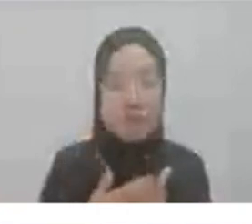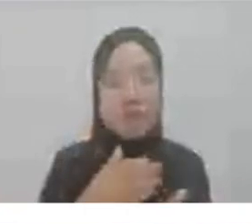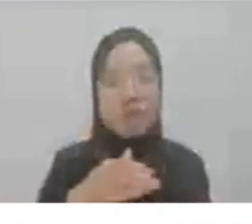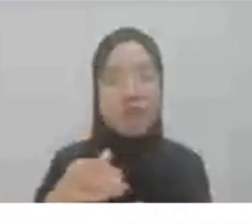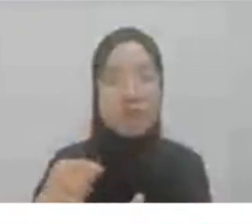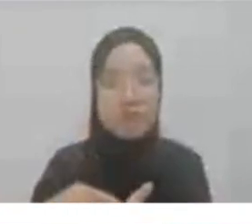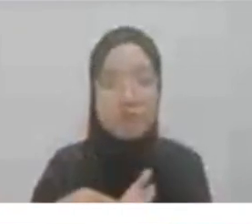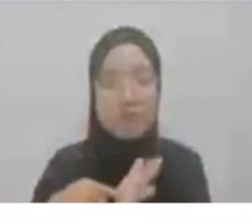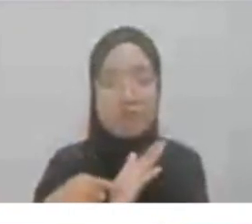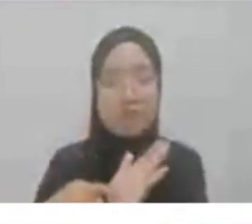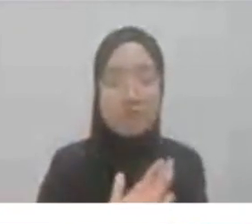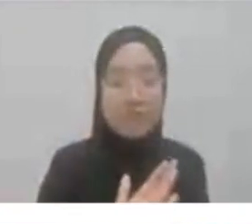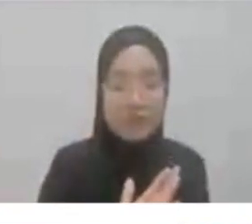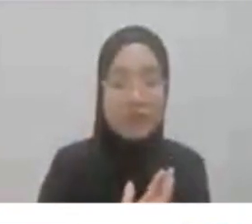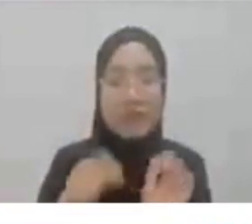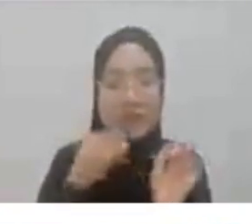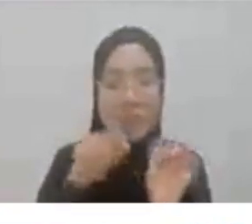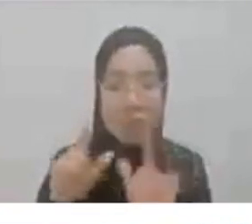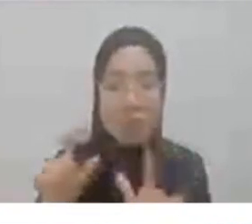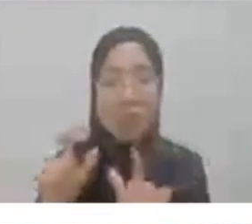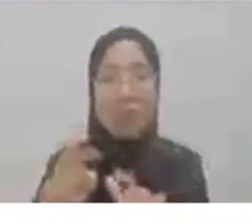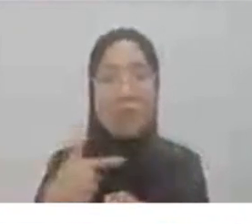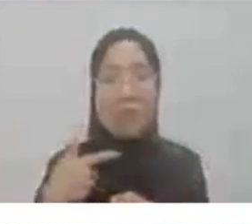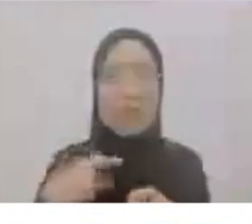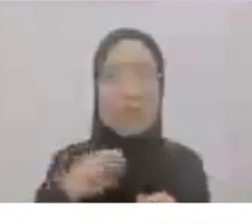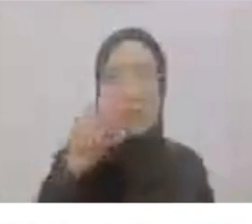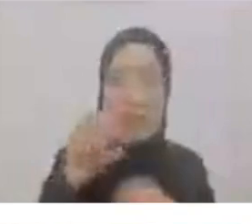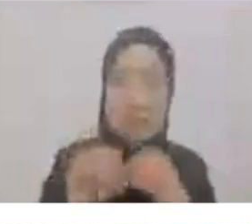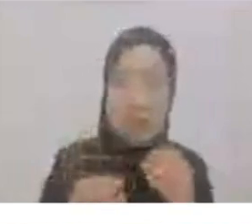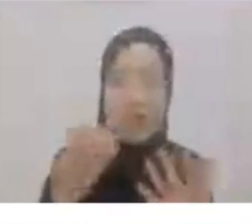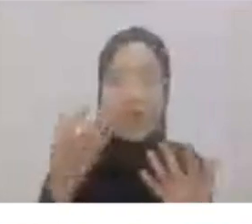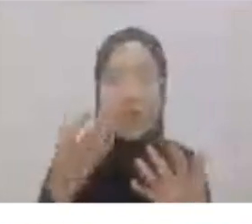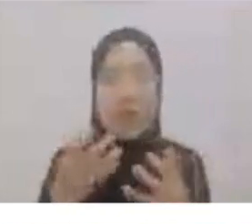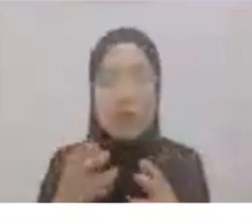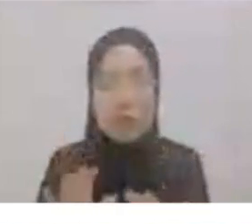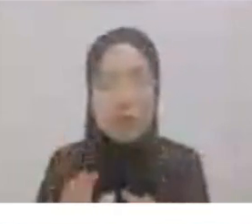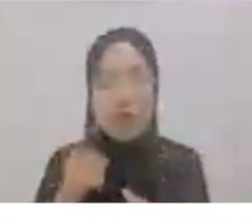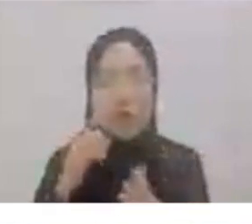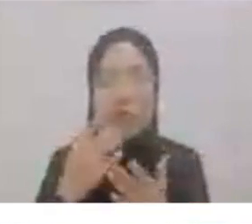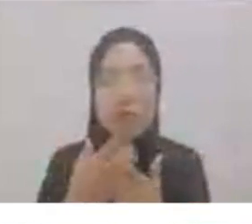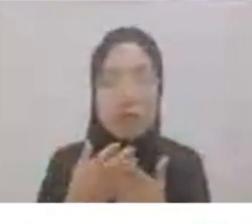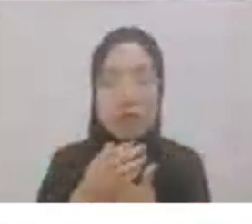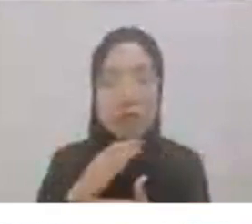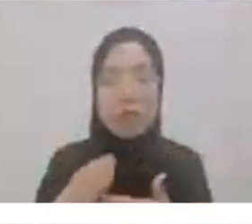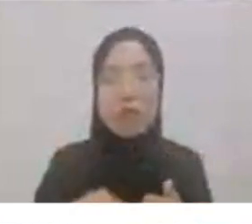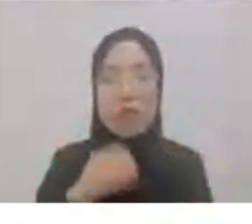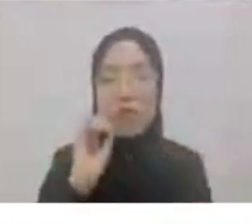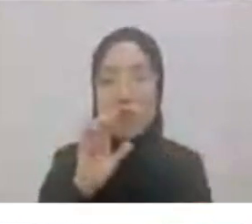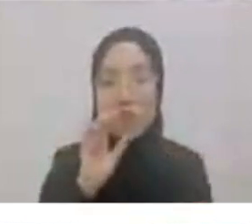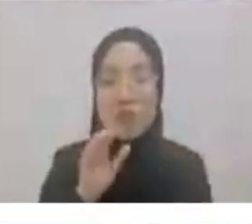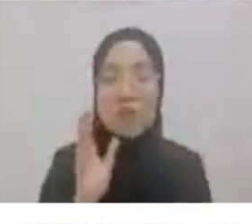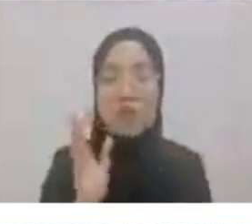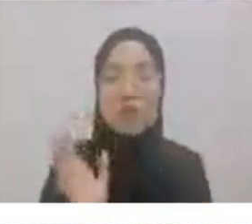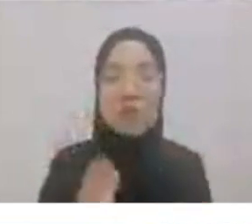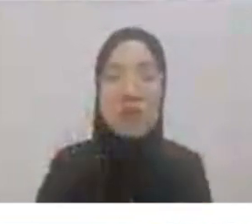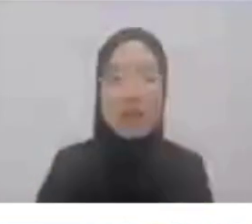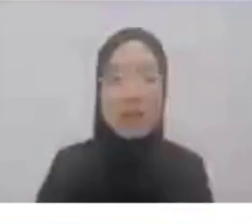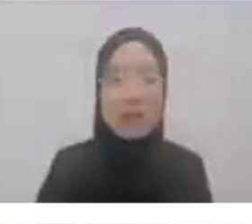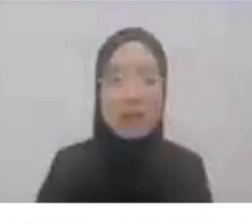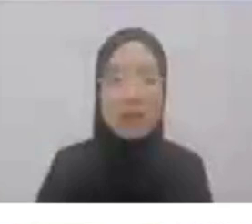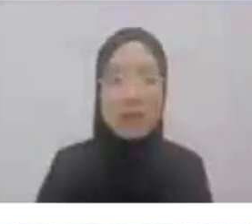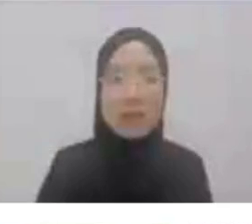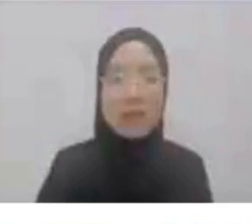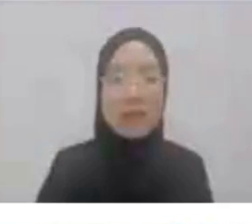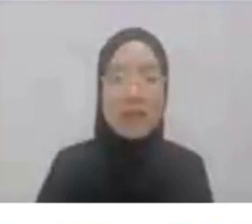jawaban pihak terkait memberikan keterangan bahwas memberikan keterangan dan adat putih semuanya dianggap diucapkan terhadap dari tersebut